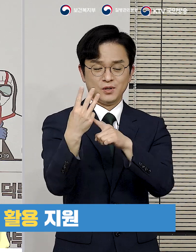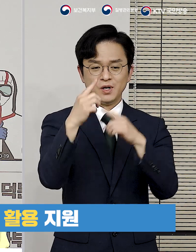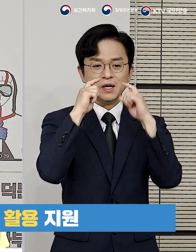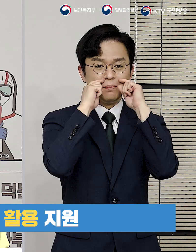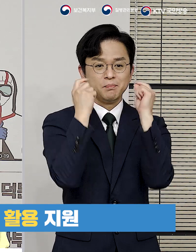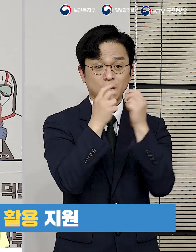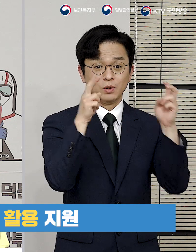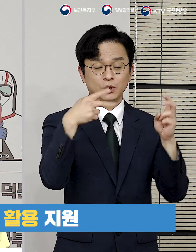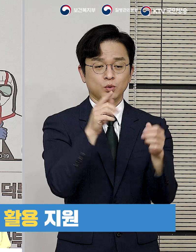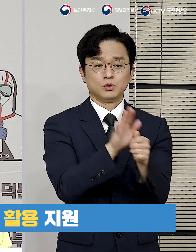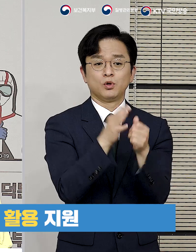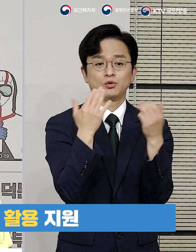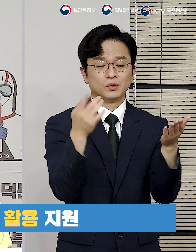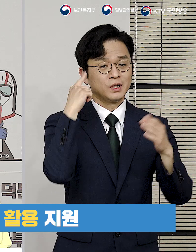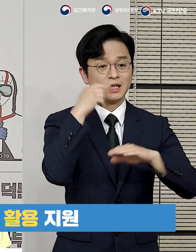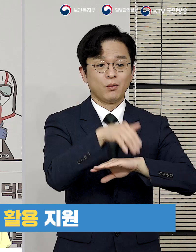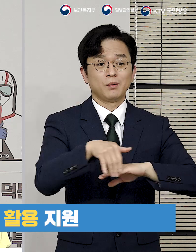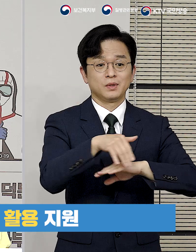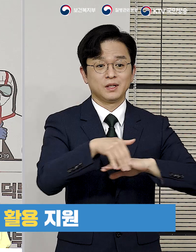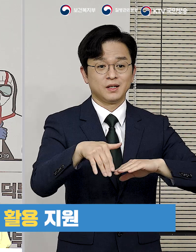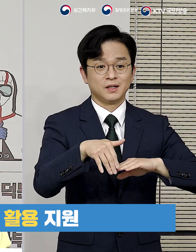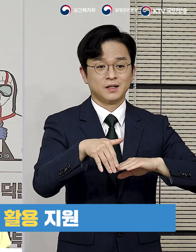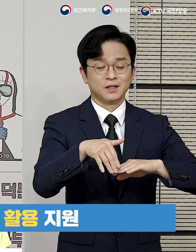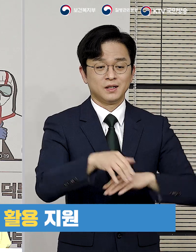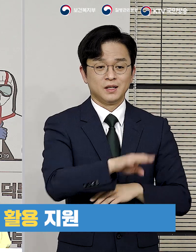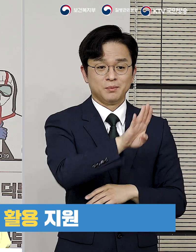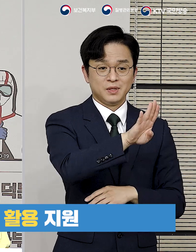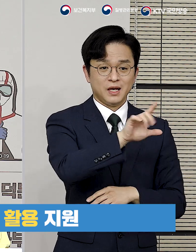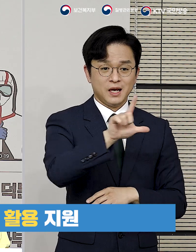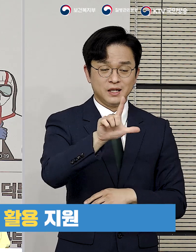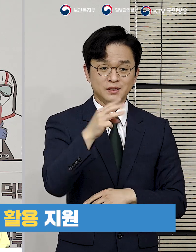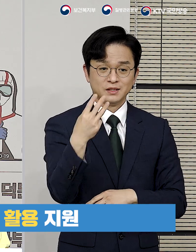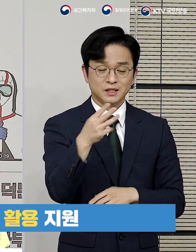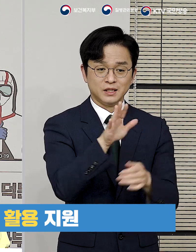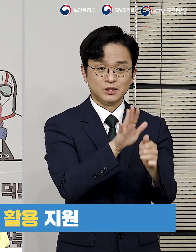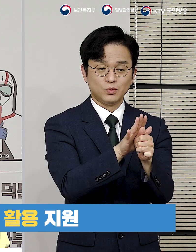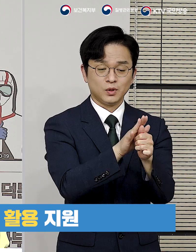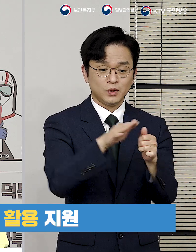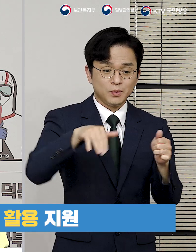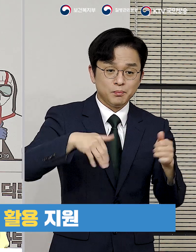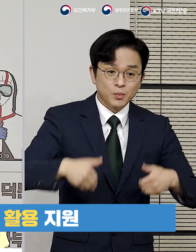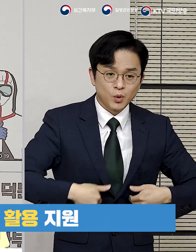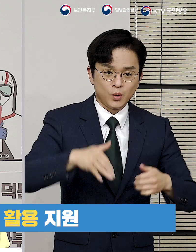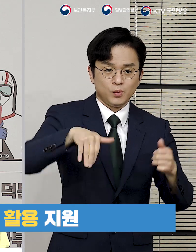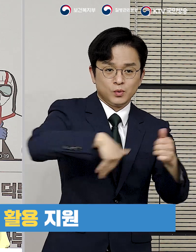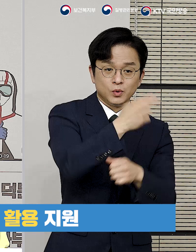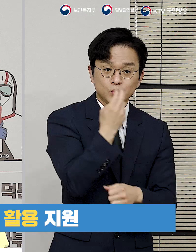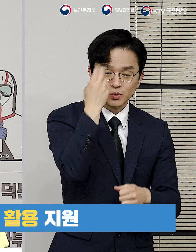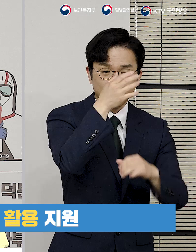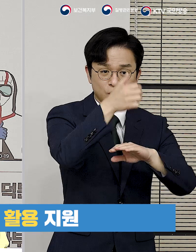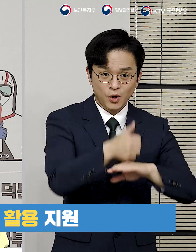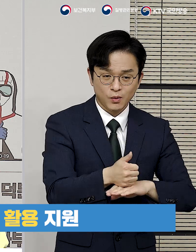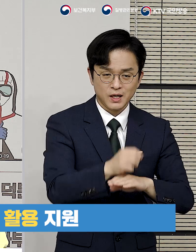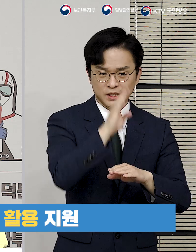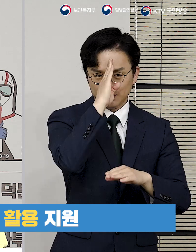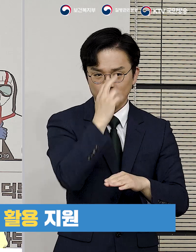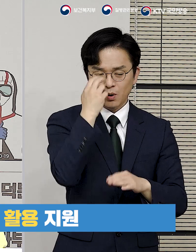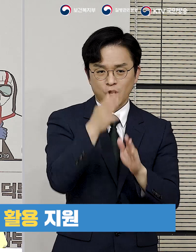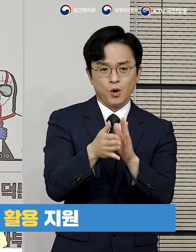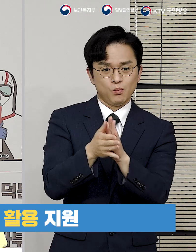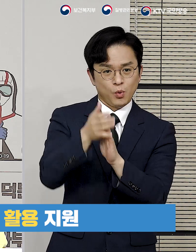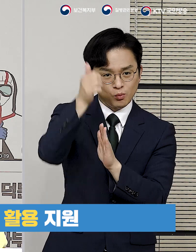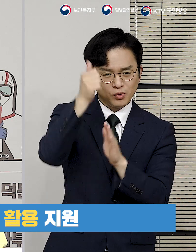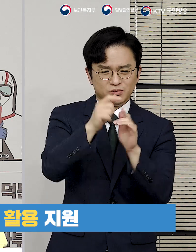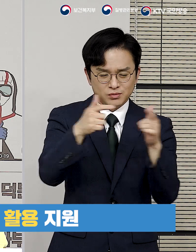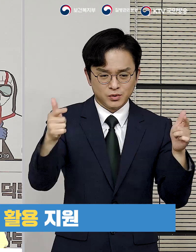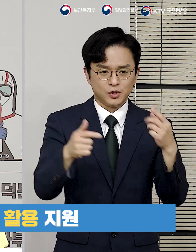있도록 지원하겠습니다. 민간에 지원할 수 있는 생물안전시설 현황 조사 결과 질병관리본부